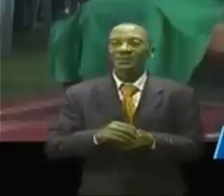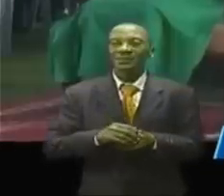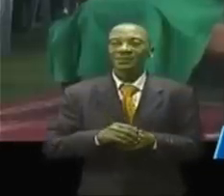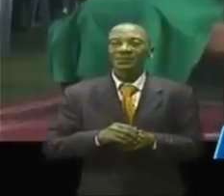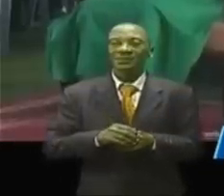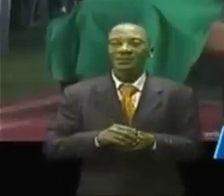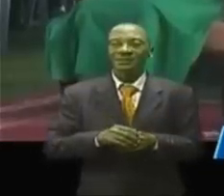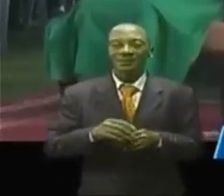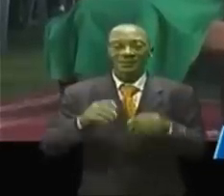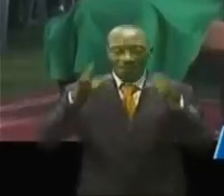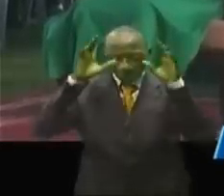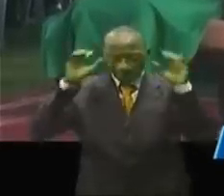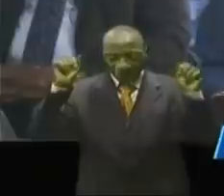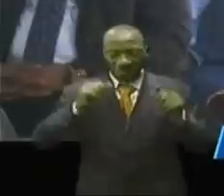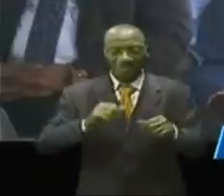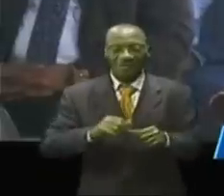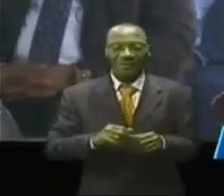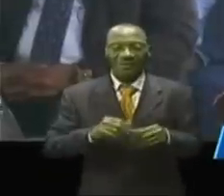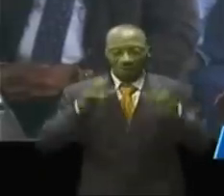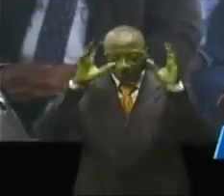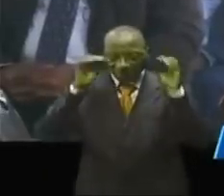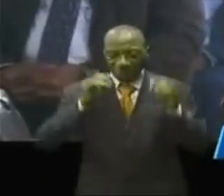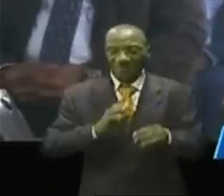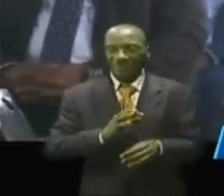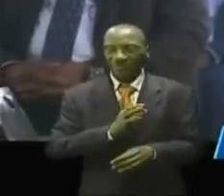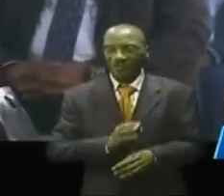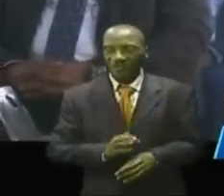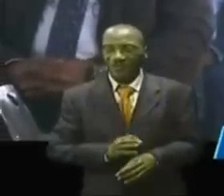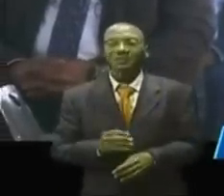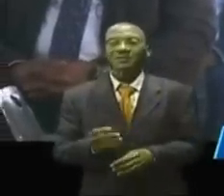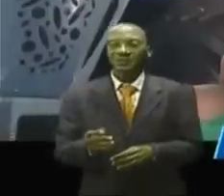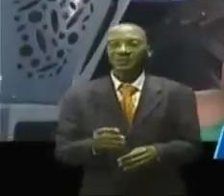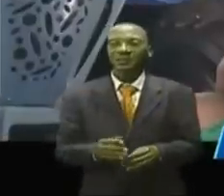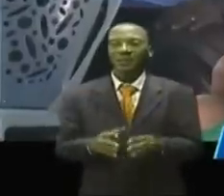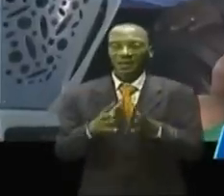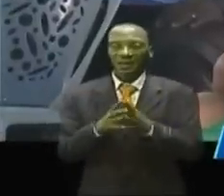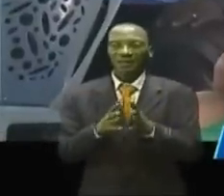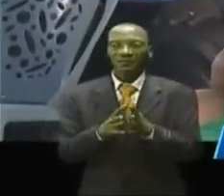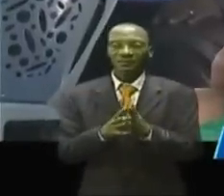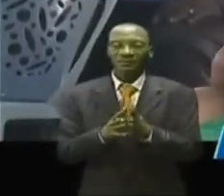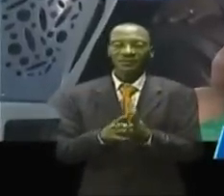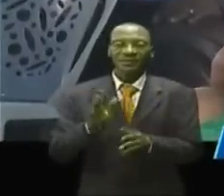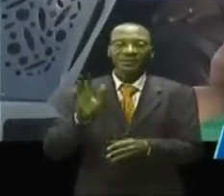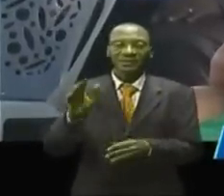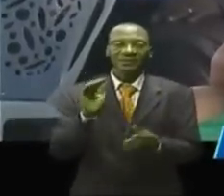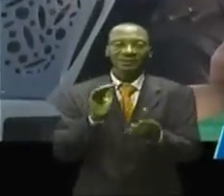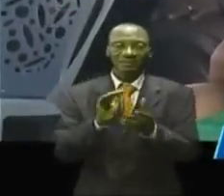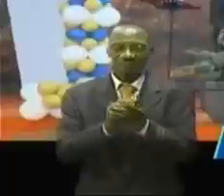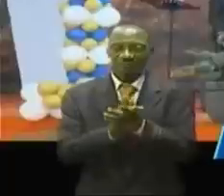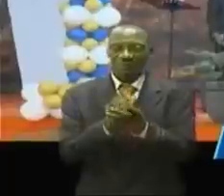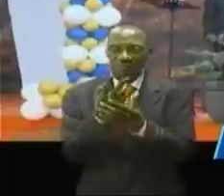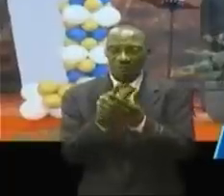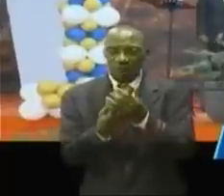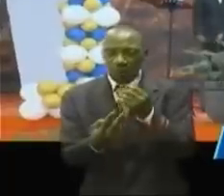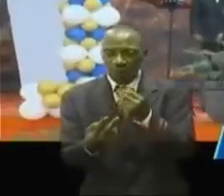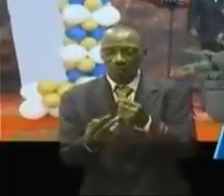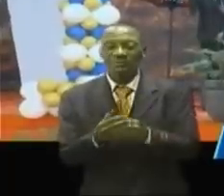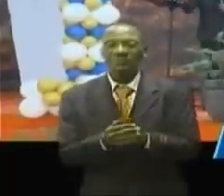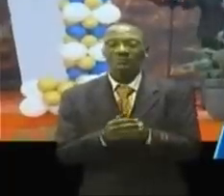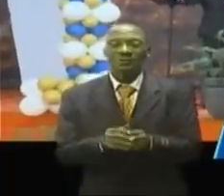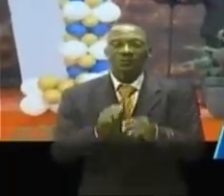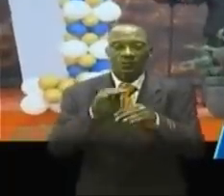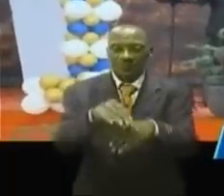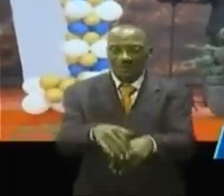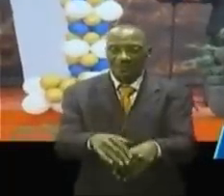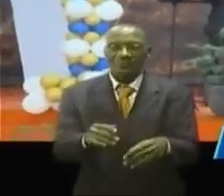le président de la République, Félix-Antoine Tshisekedi Tshilombo, qu'accompagnait la distinguée première dame en présent au culte, a non seulement honoré son